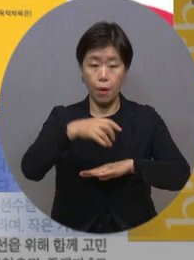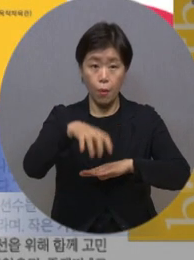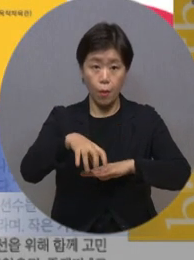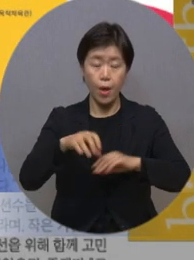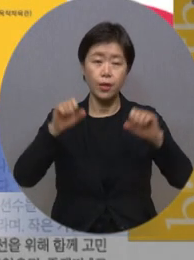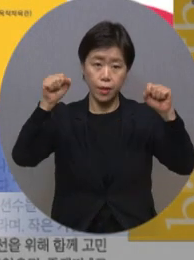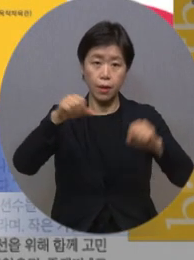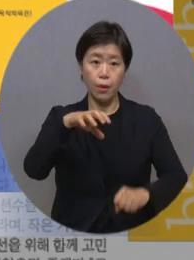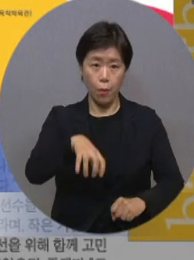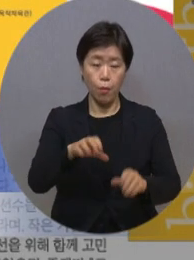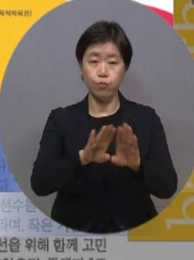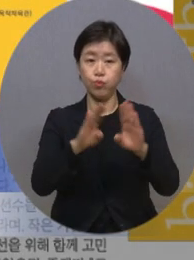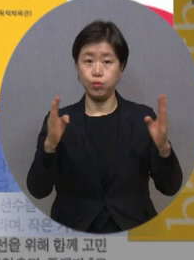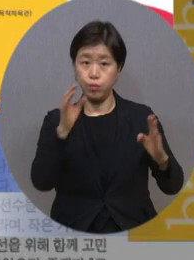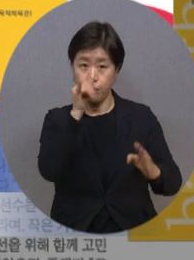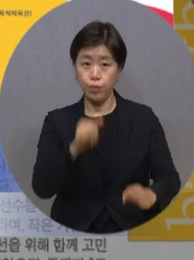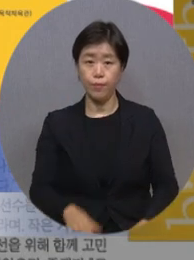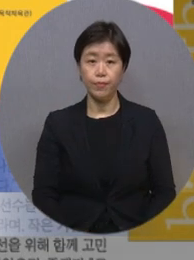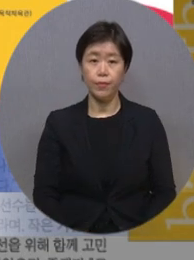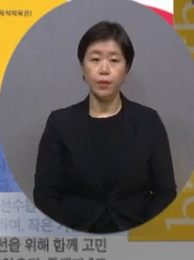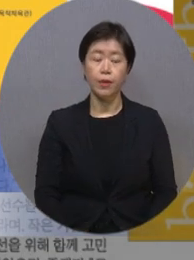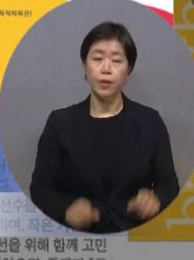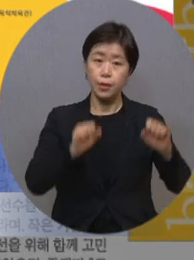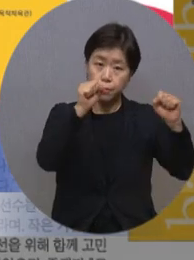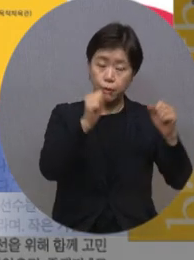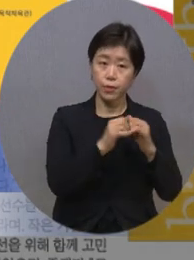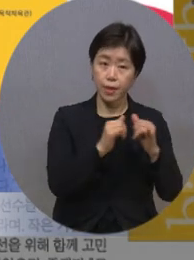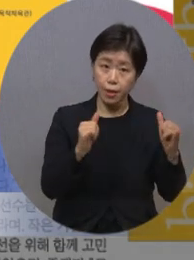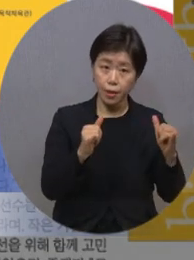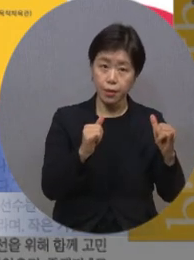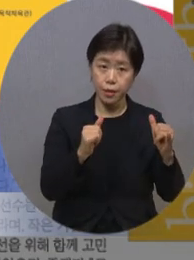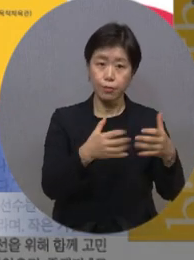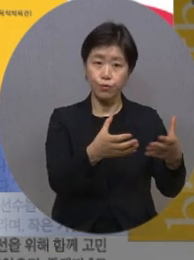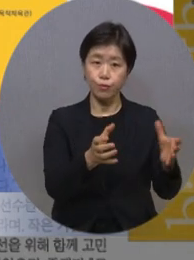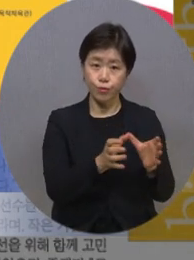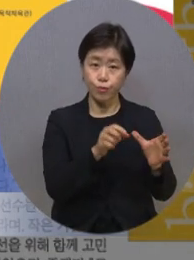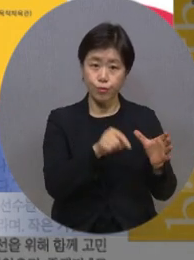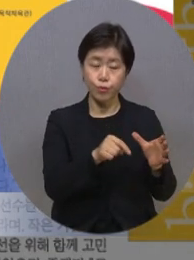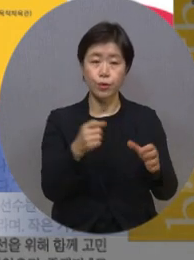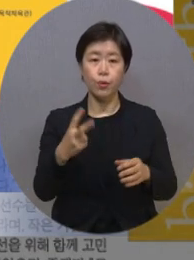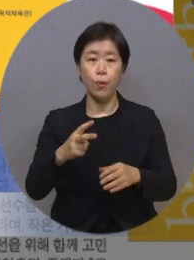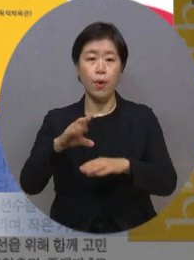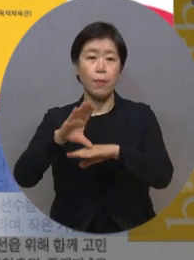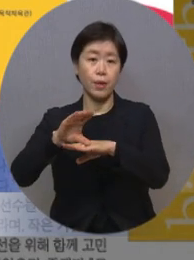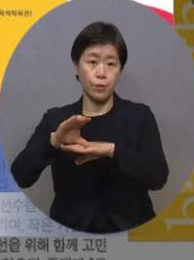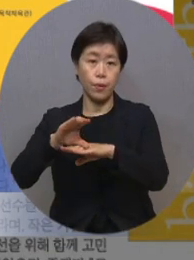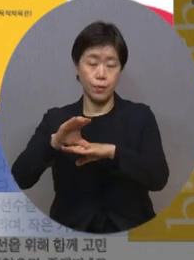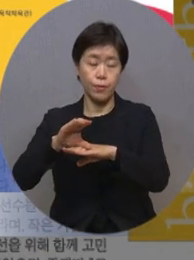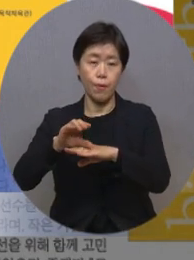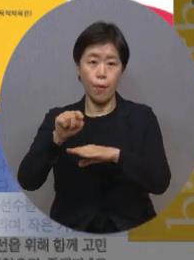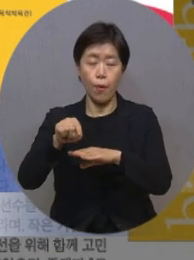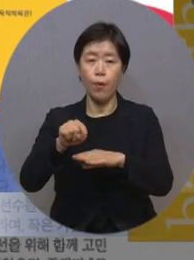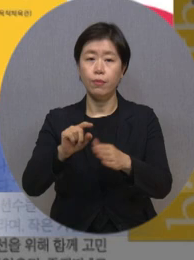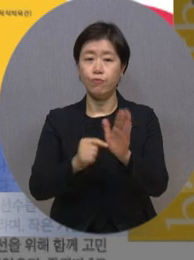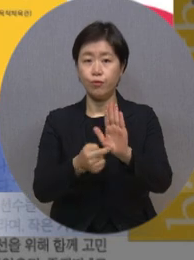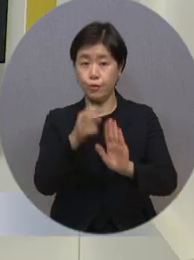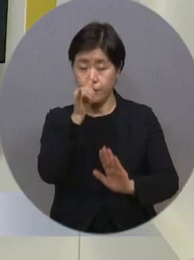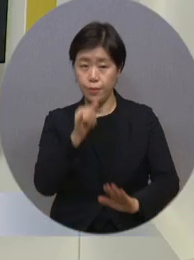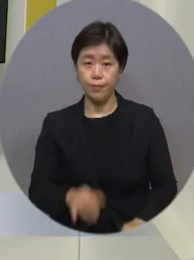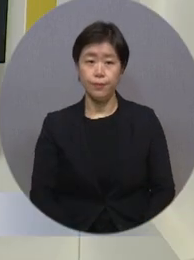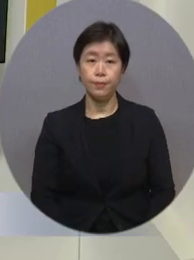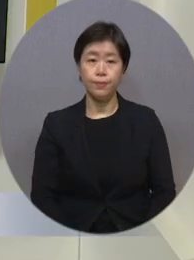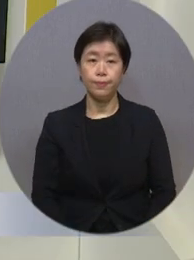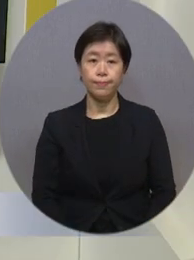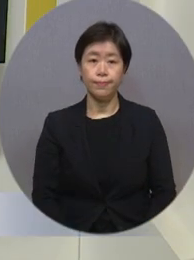특히 이번 대회의 모든 경기는 스포츠와 사람들이 사회적 협동조합 유튜브 채널 s&p 네트워크를 통해 생중계 됩니다